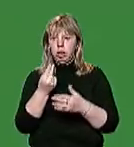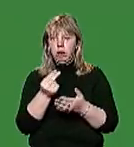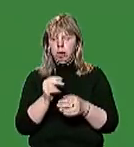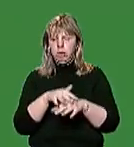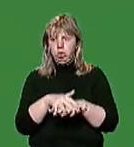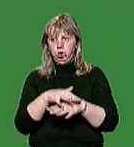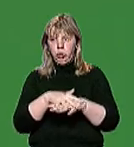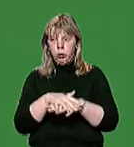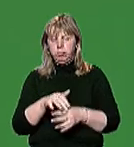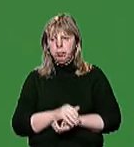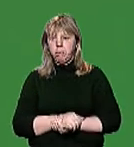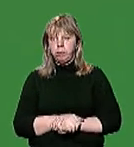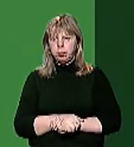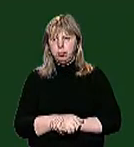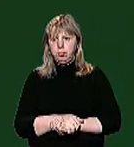також.